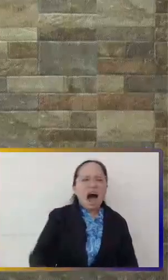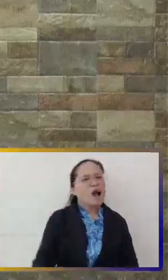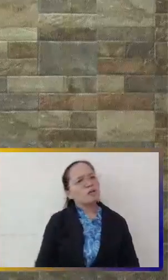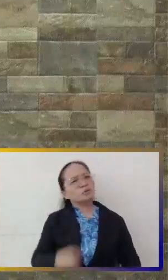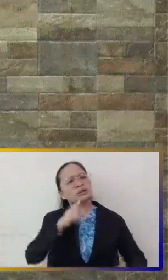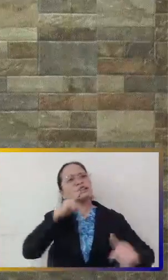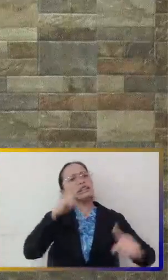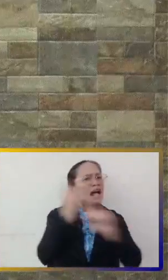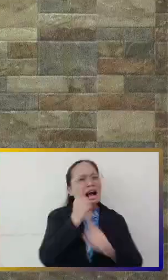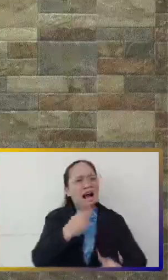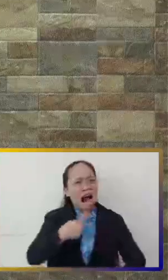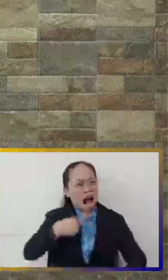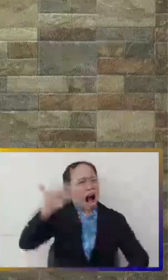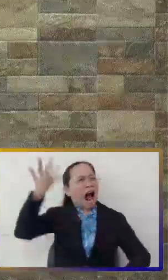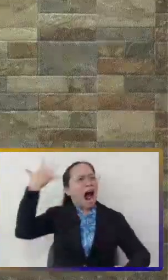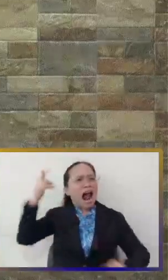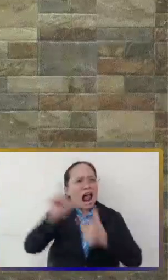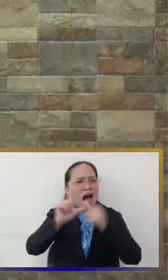pumasok.